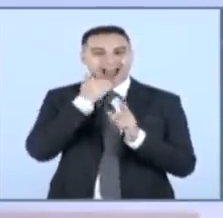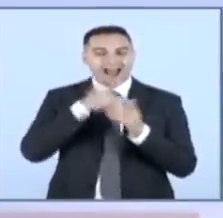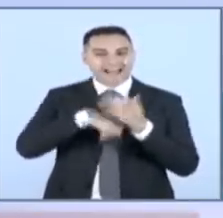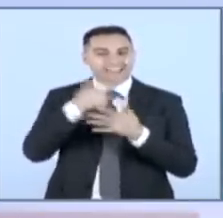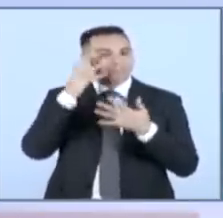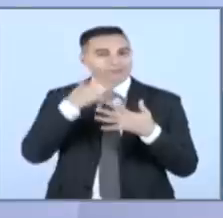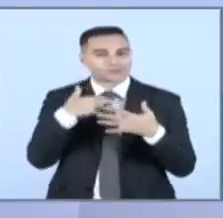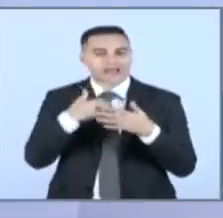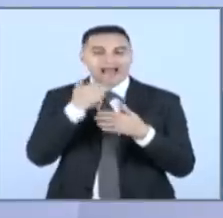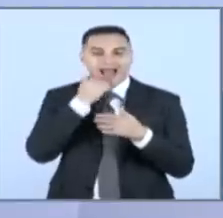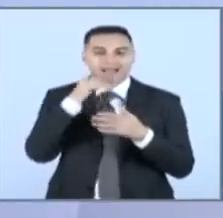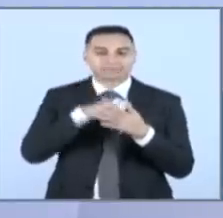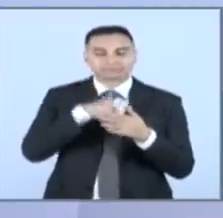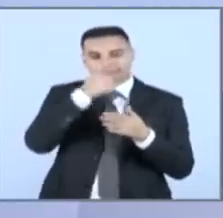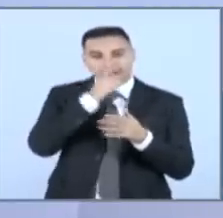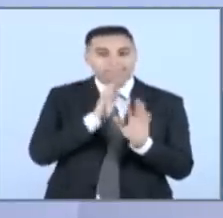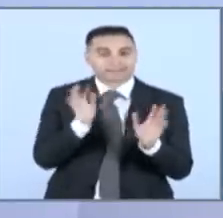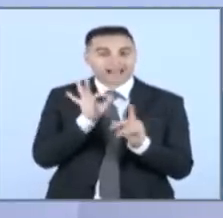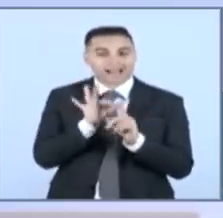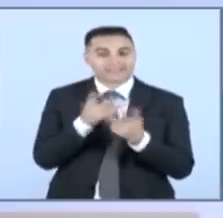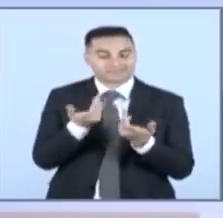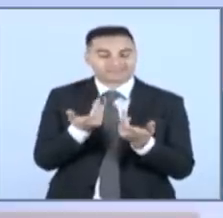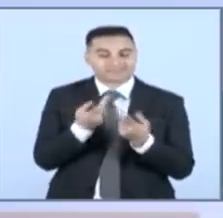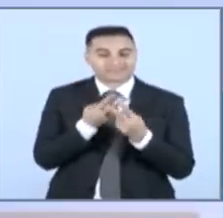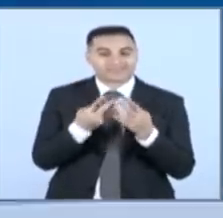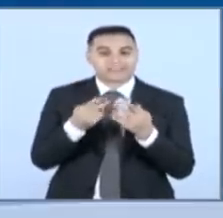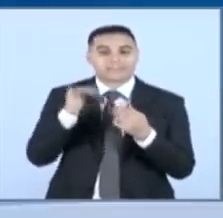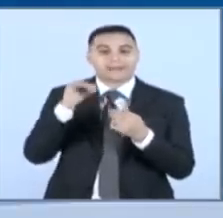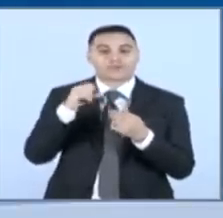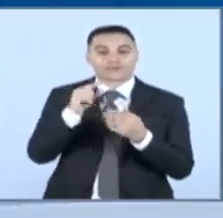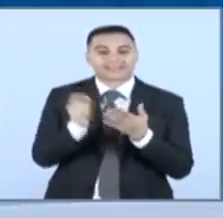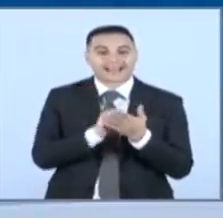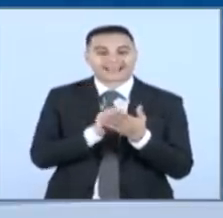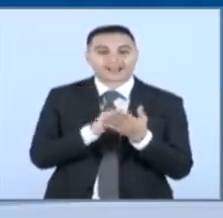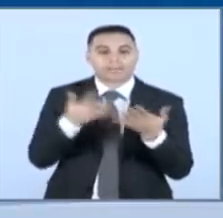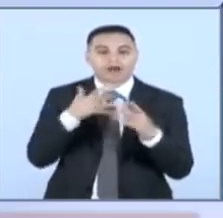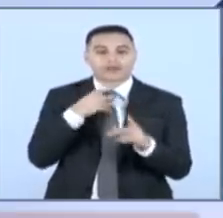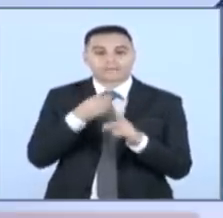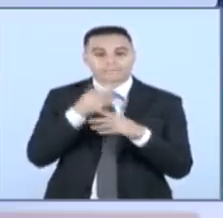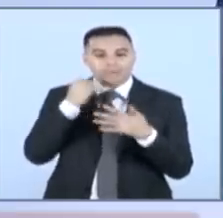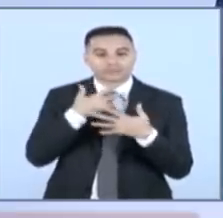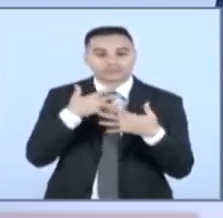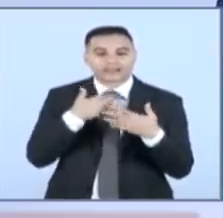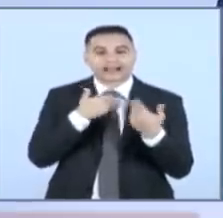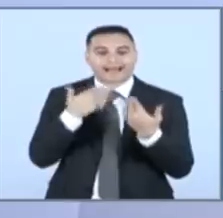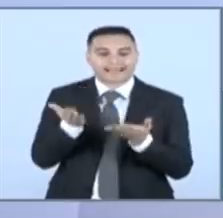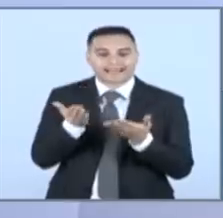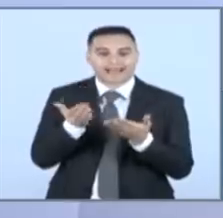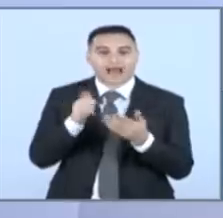الاهلي ما يكسبش مش معقوله. محمود بقى كاتب اكتر حاجه بتبسطك ان يجيلك